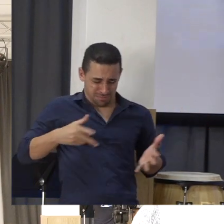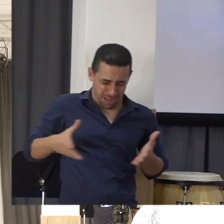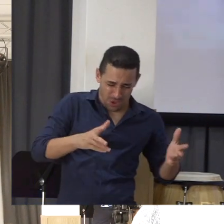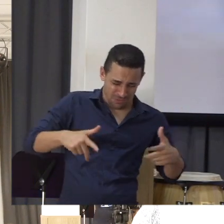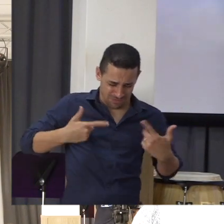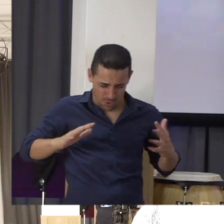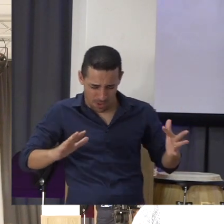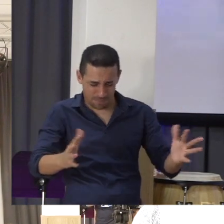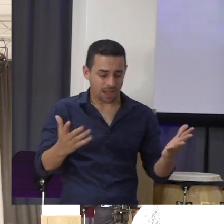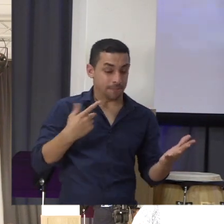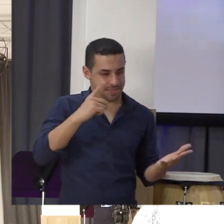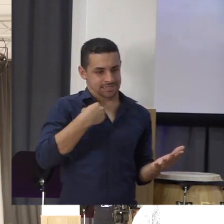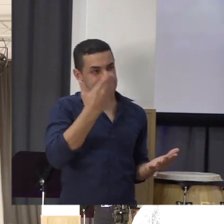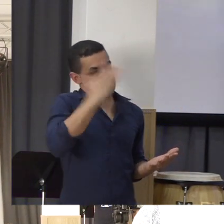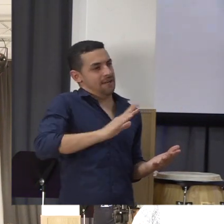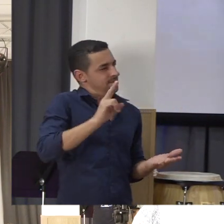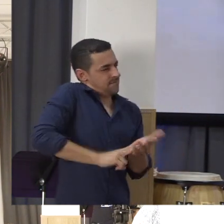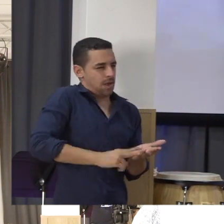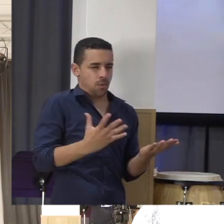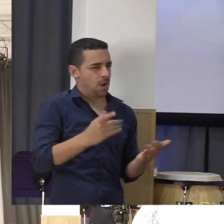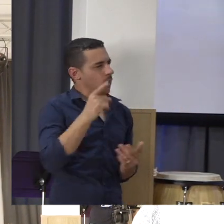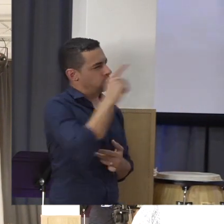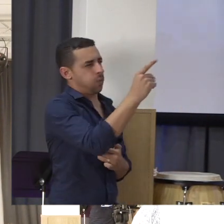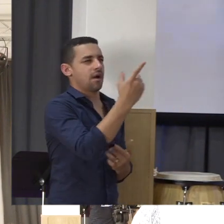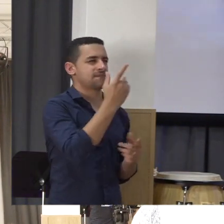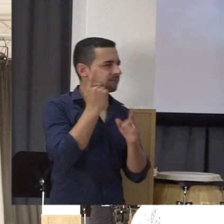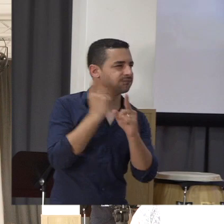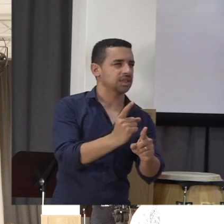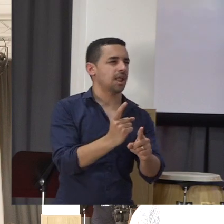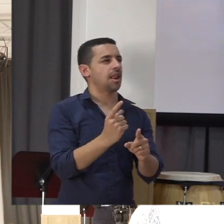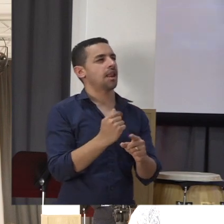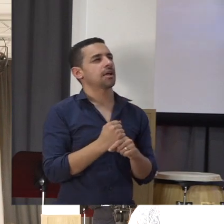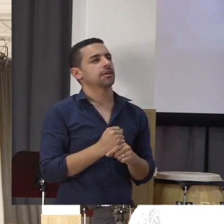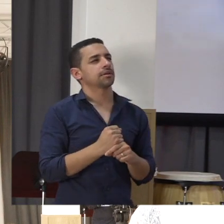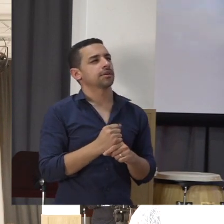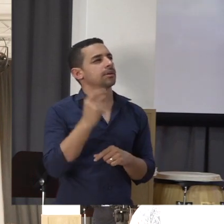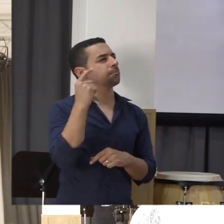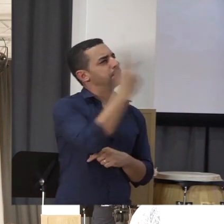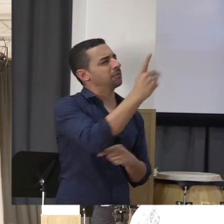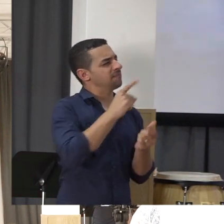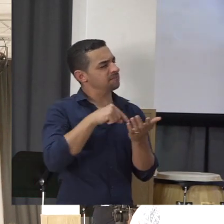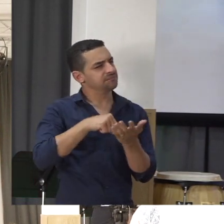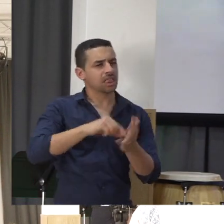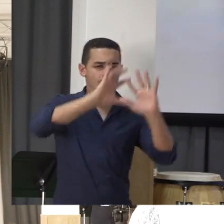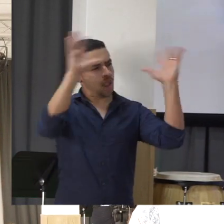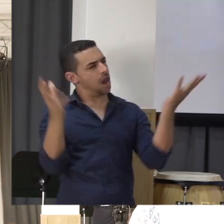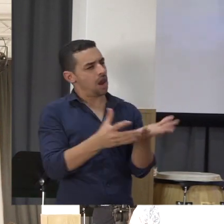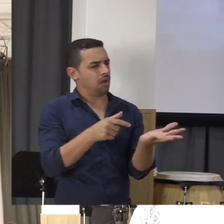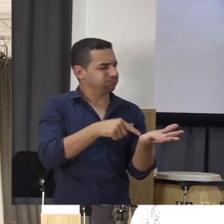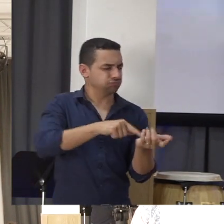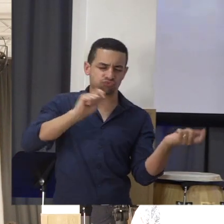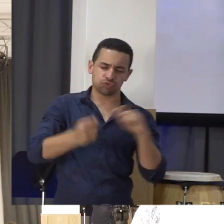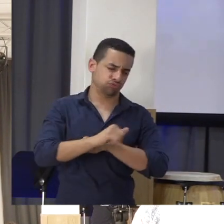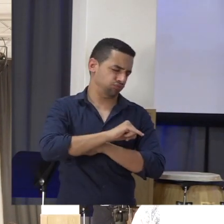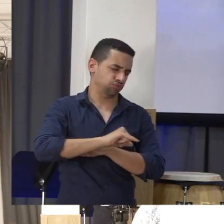ma vie. Mais une chose est vraie, Seigneur, c'est que toi, tu es fidèle. Et ta fidélité ne